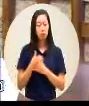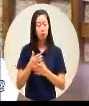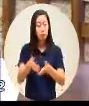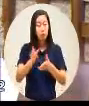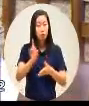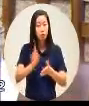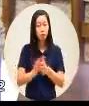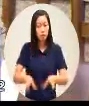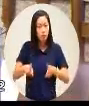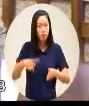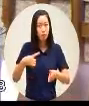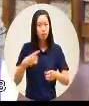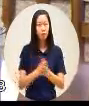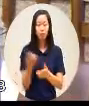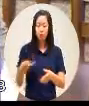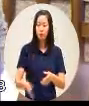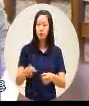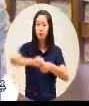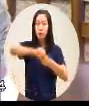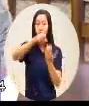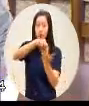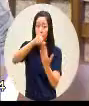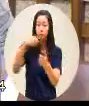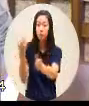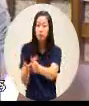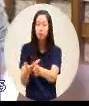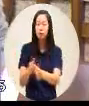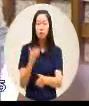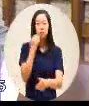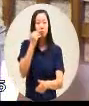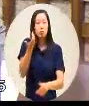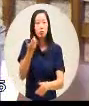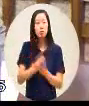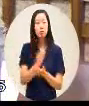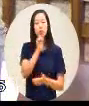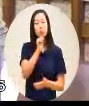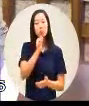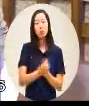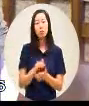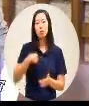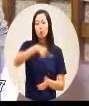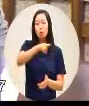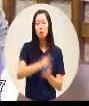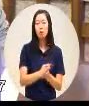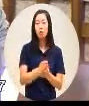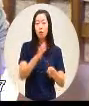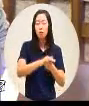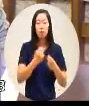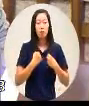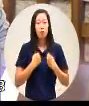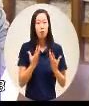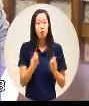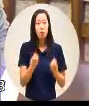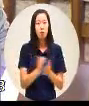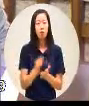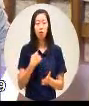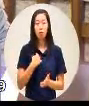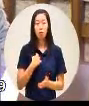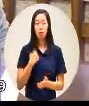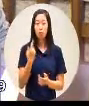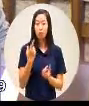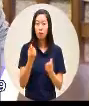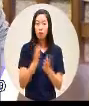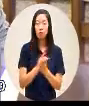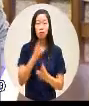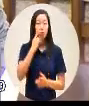你多一个选项给他，他如果没有钱去补英文，他至少他的强项学母语啊，你也要